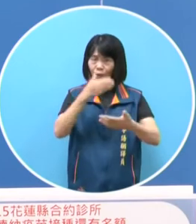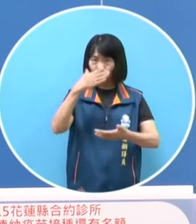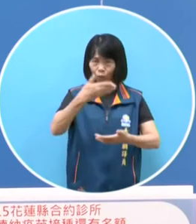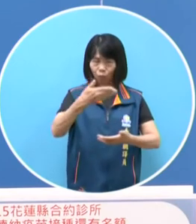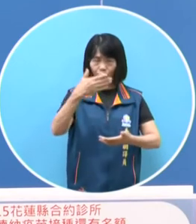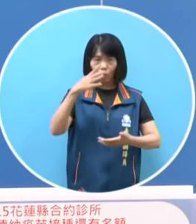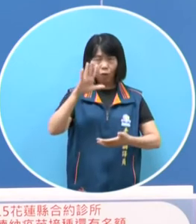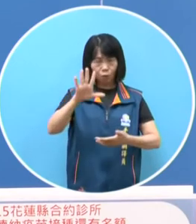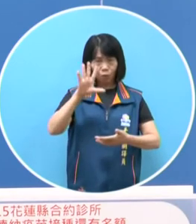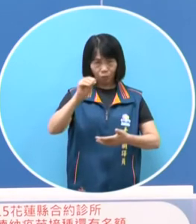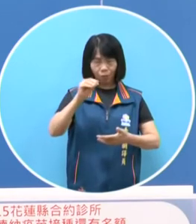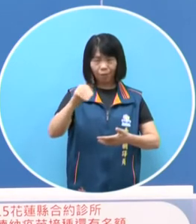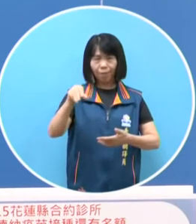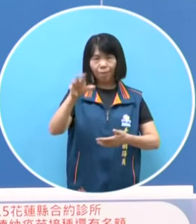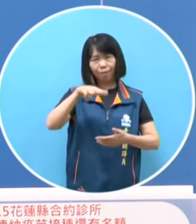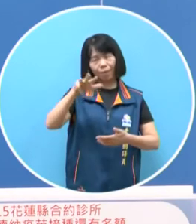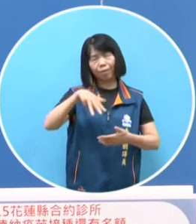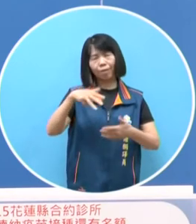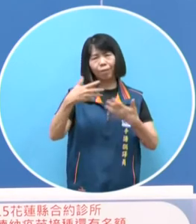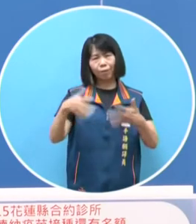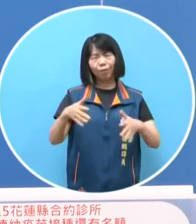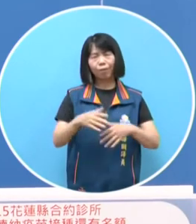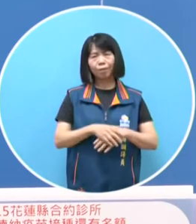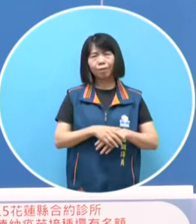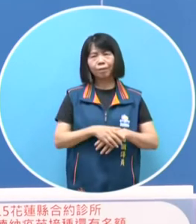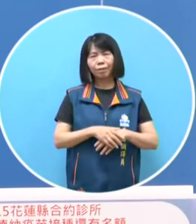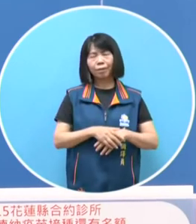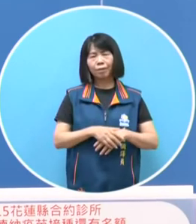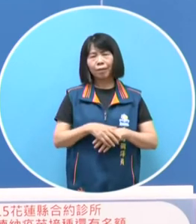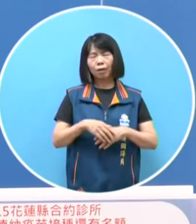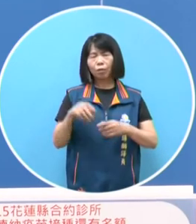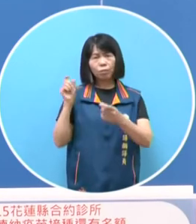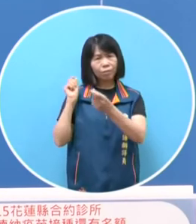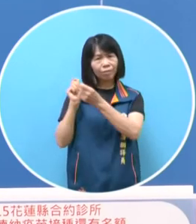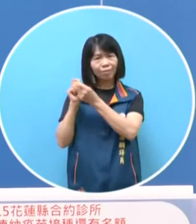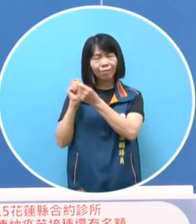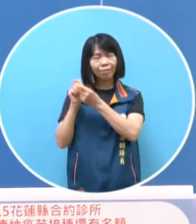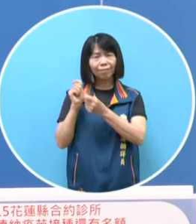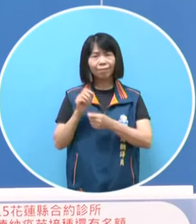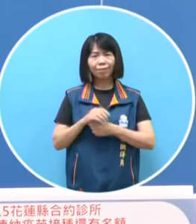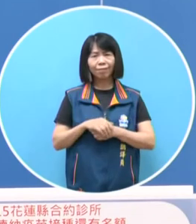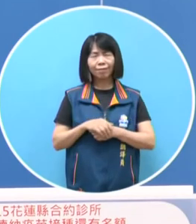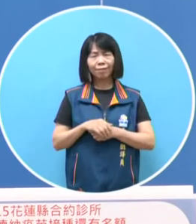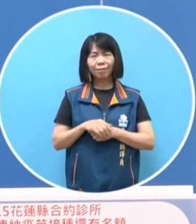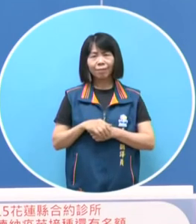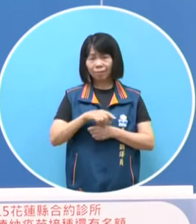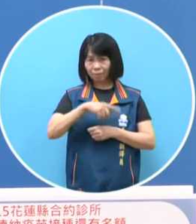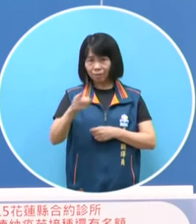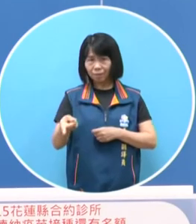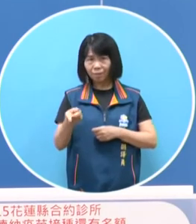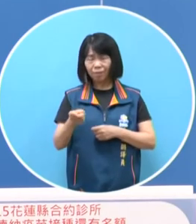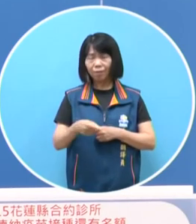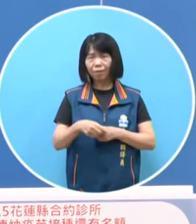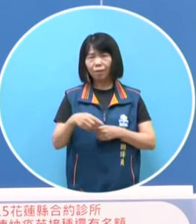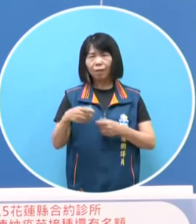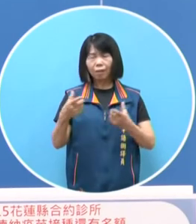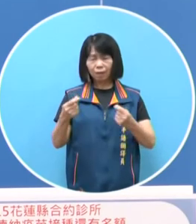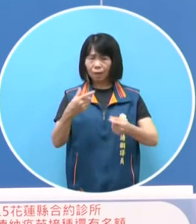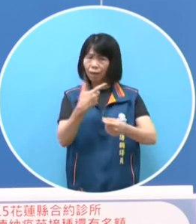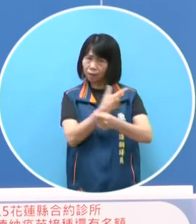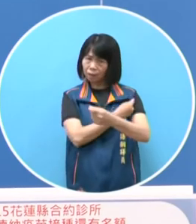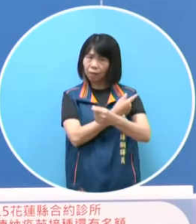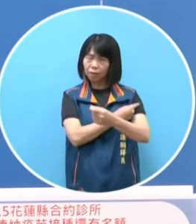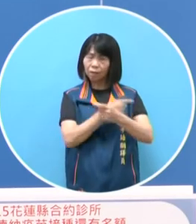15800剂的莫德纳之后的结果。那当然，最近这一之后一直在延续，我们都在施打疫